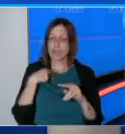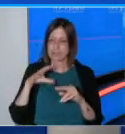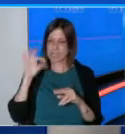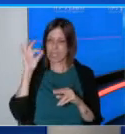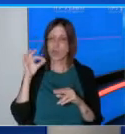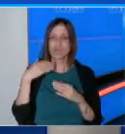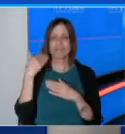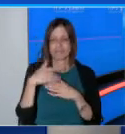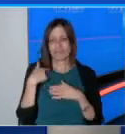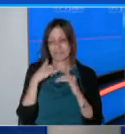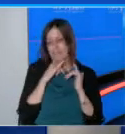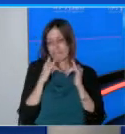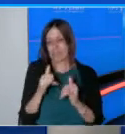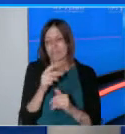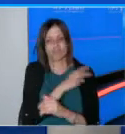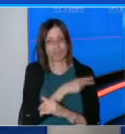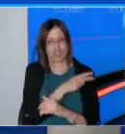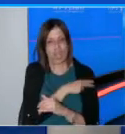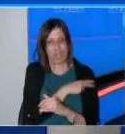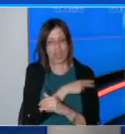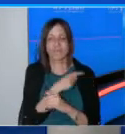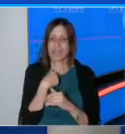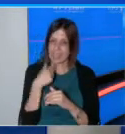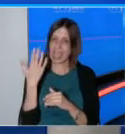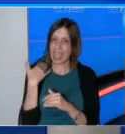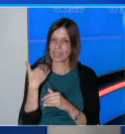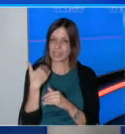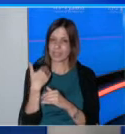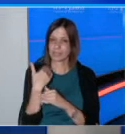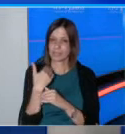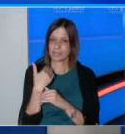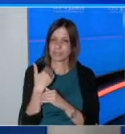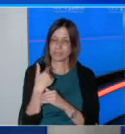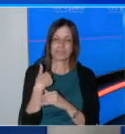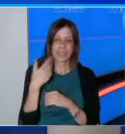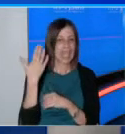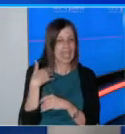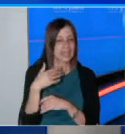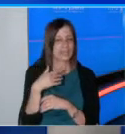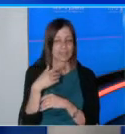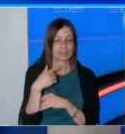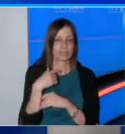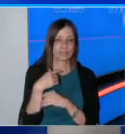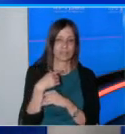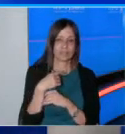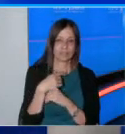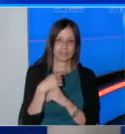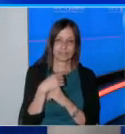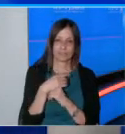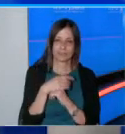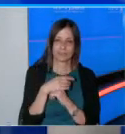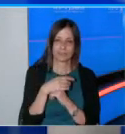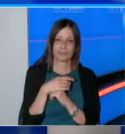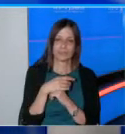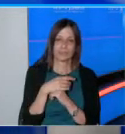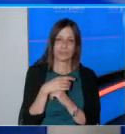והיינו בטח מביאים את המשטרה. אוקיי. ואני הייתי אז, הייתי גם אמא עומדת ממשרד